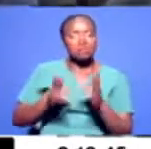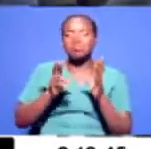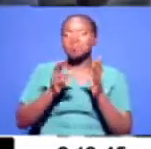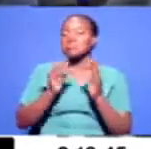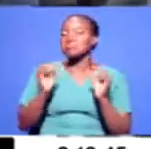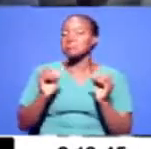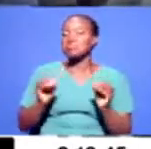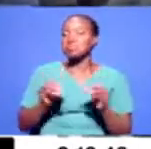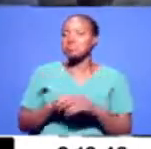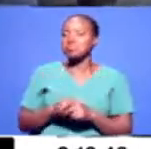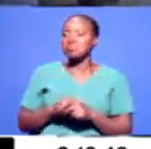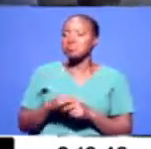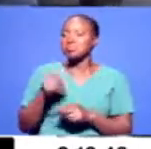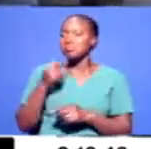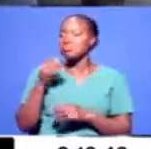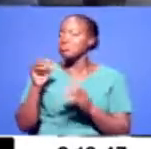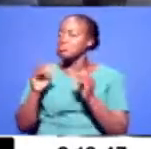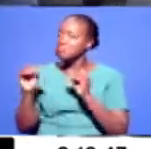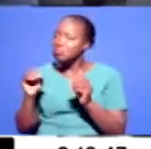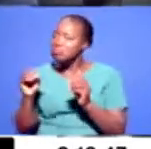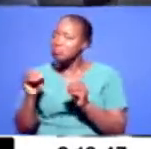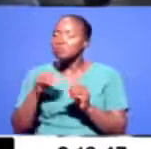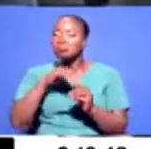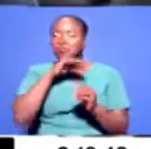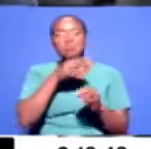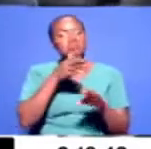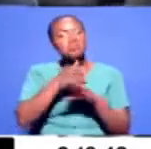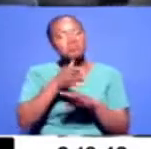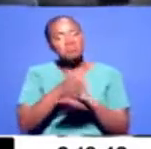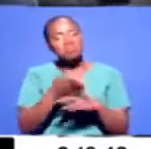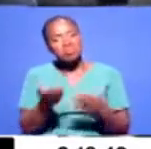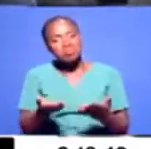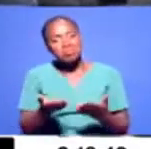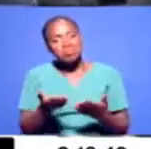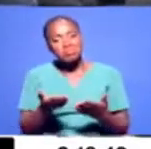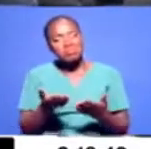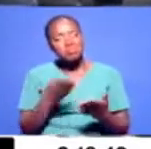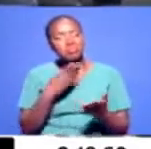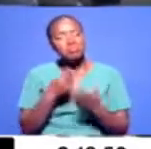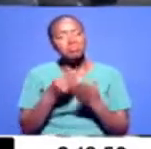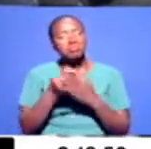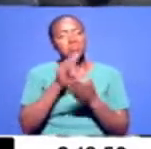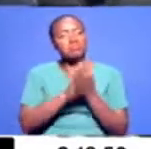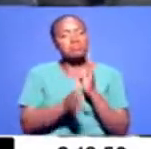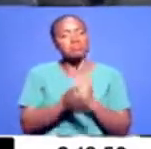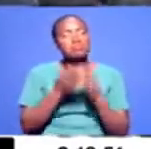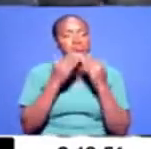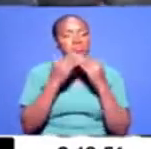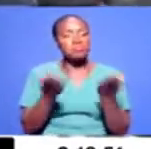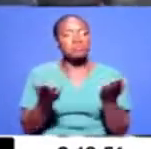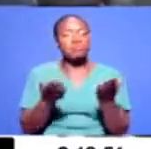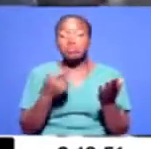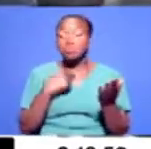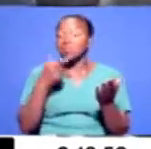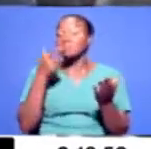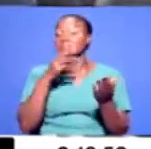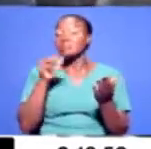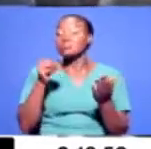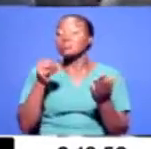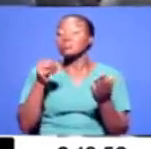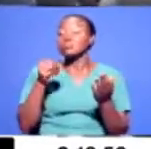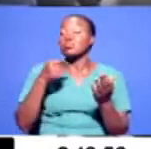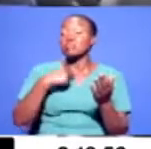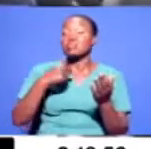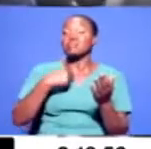Wanasema tio baba nanganya watu ati hakuna pesa. Naombea kama huyu